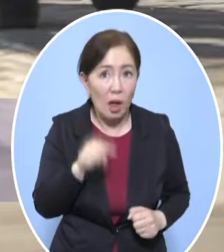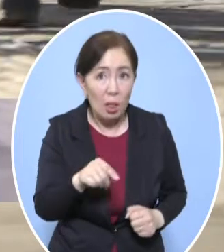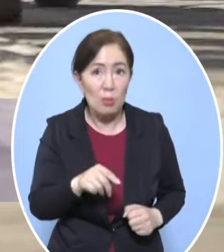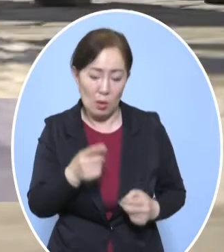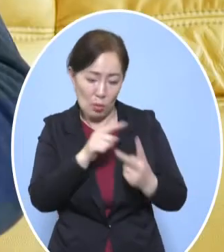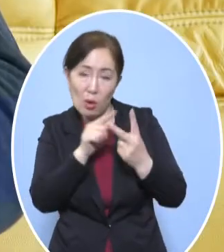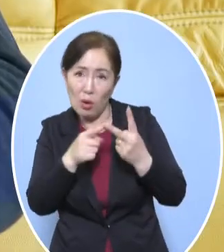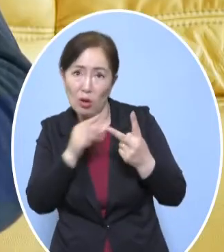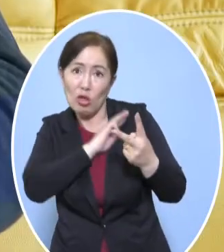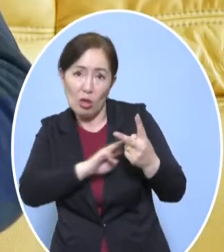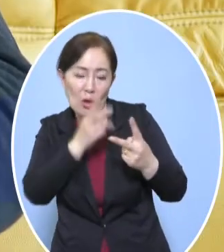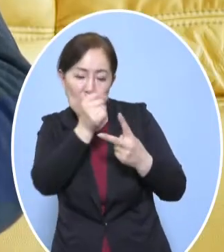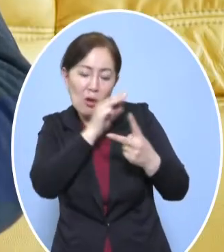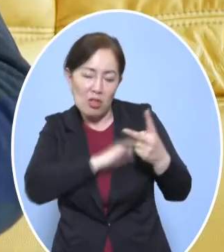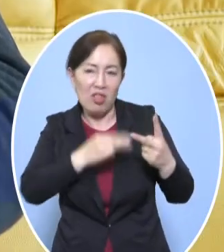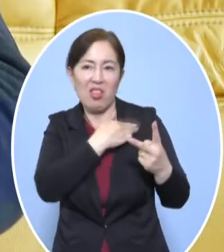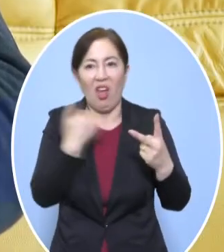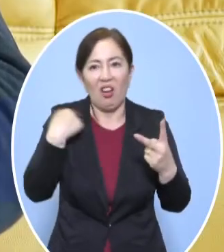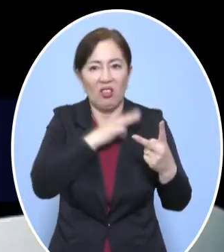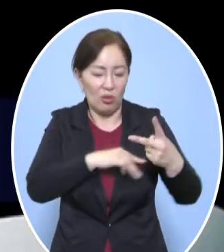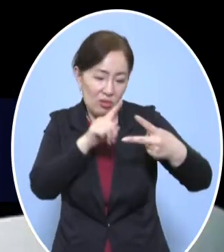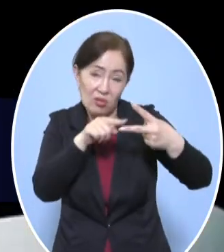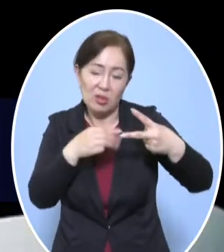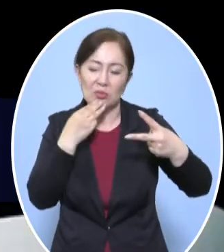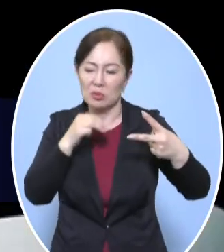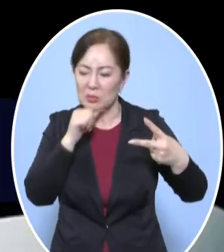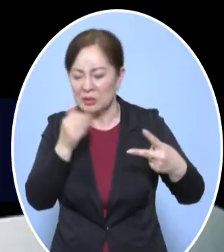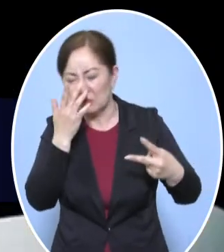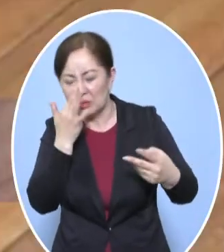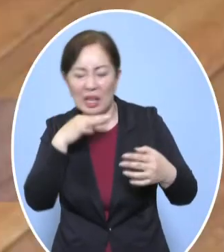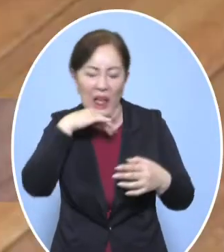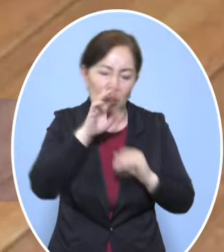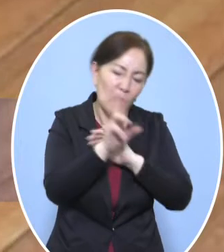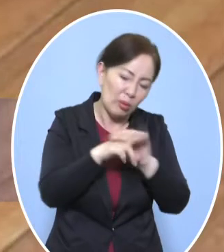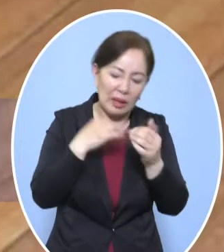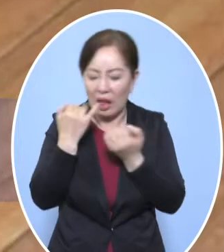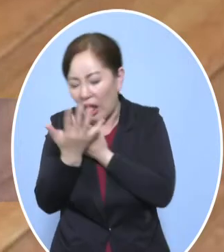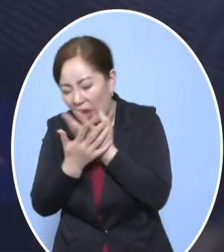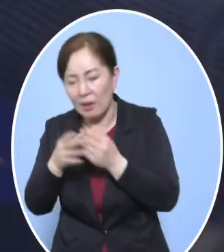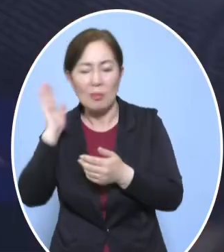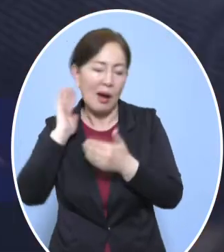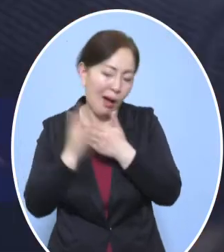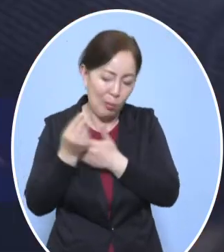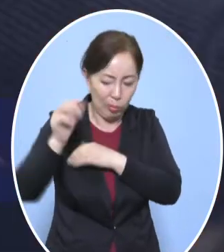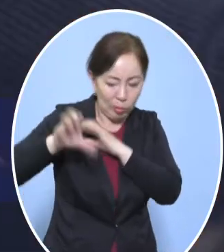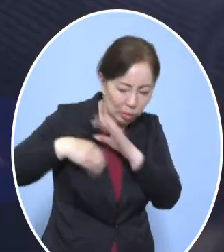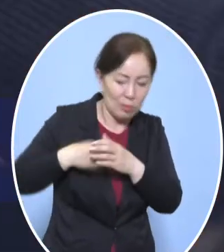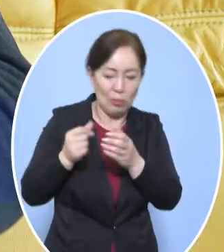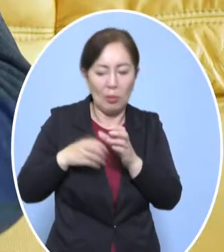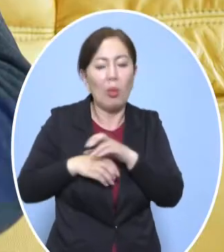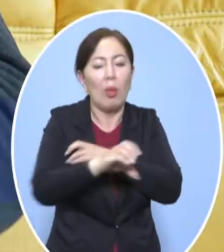хоёр шунд юм нэ. Энэ хоёрын төлөө шудраг бос алхмыг хийн, худлаа хэлн, хулгай хийн, хуульд нь хахуул